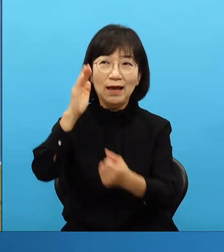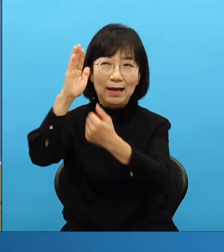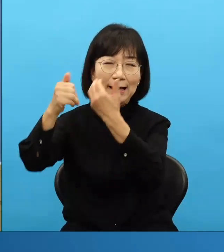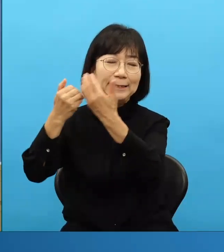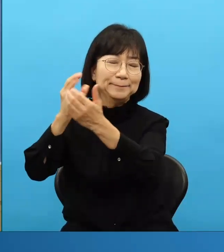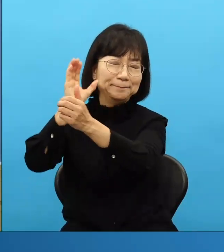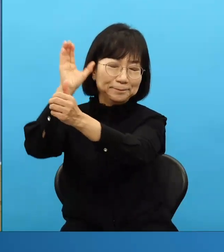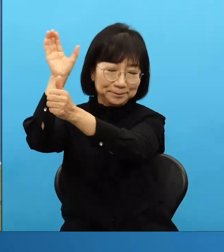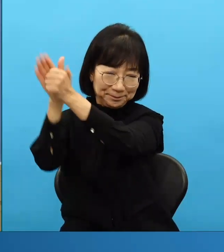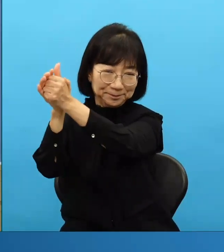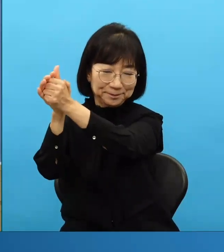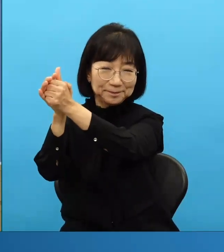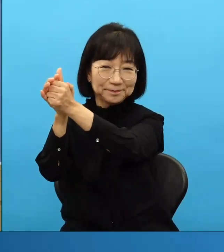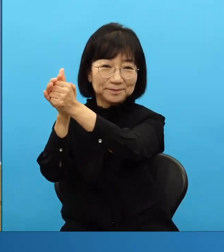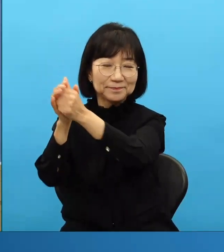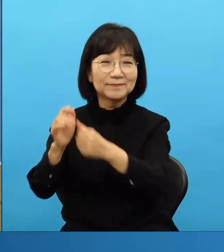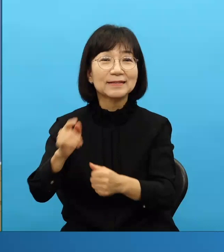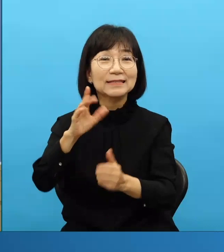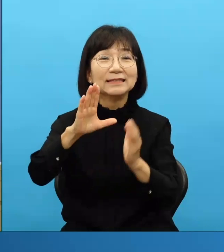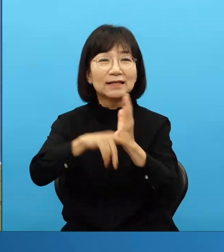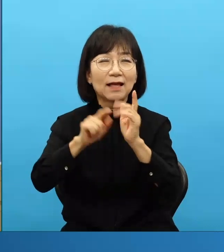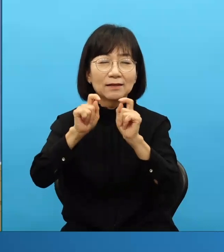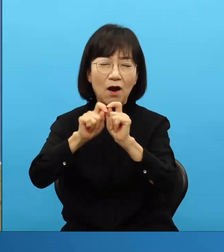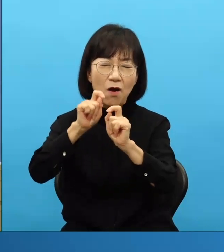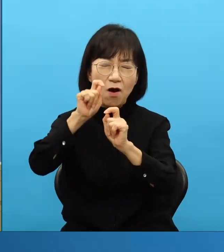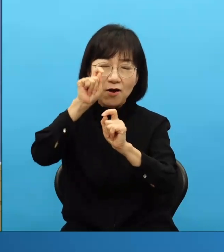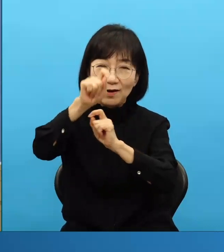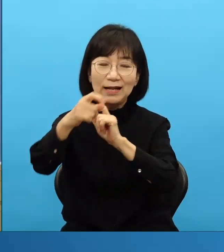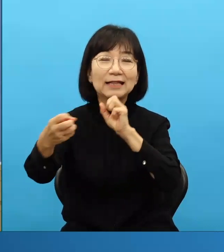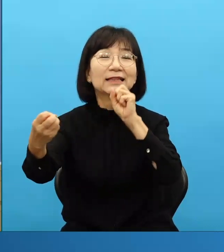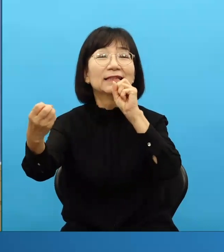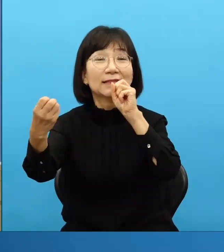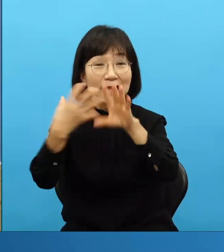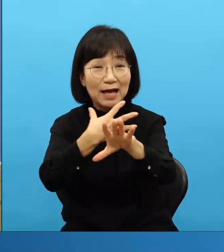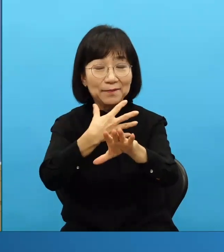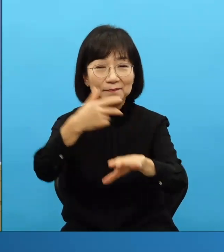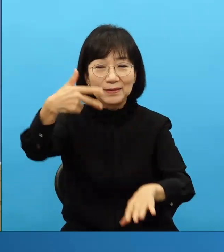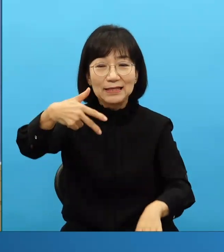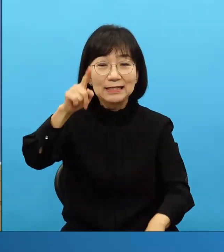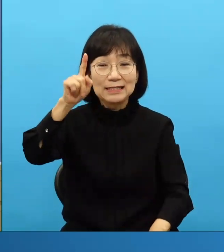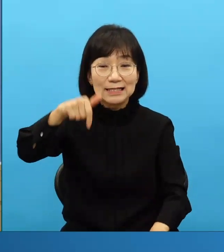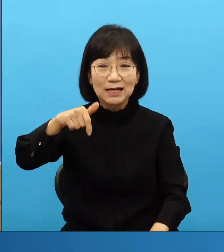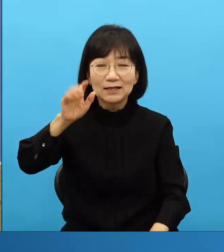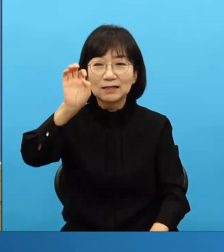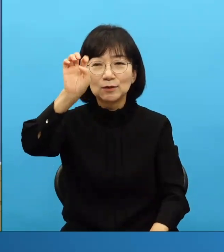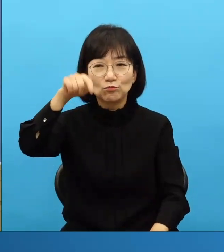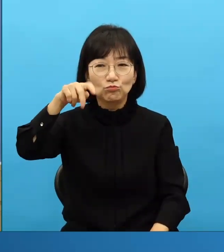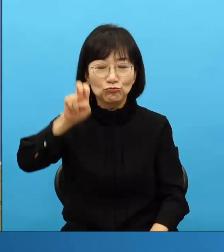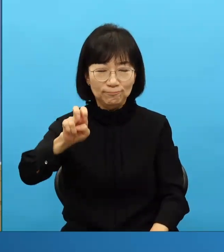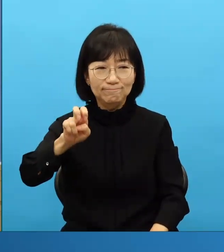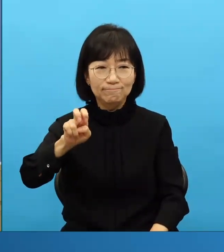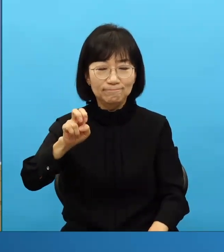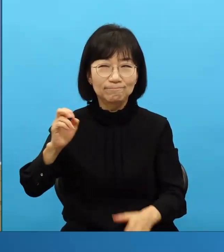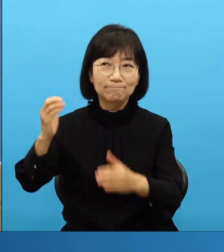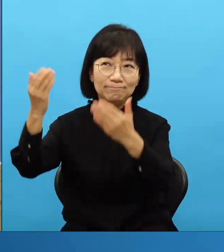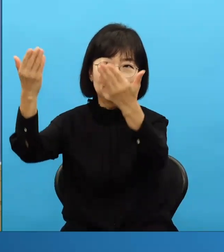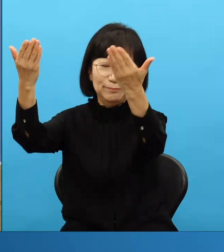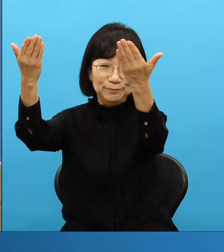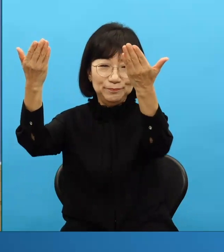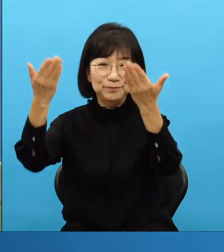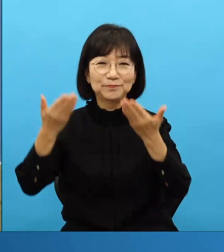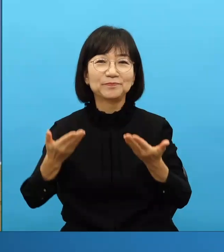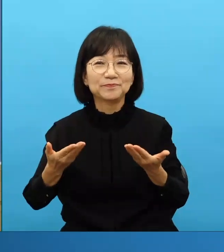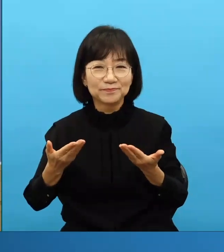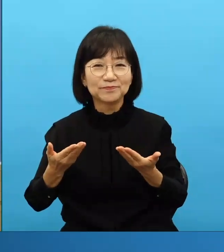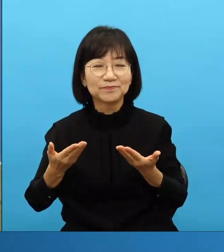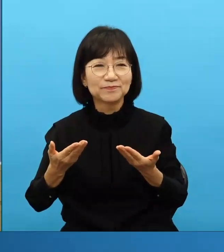그러면 영원한 응답과 작품으로 연결되게 되어 있는 거예요. Then thou all connect to this eternal answer and eternal masterpiece. 자,